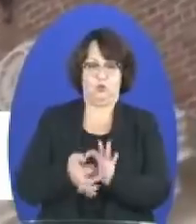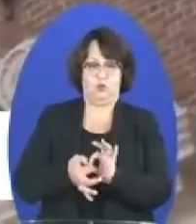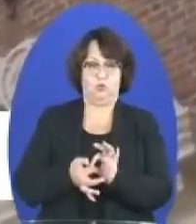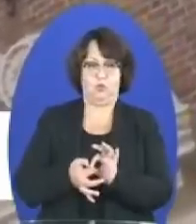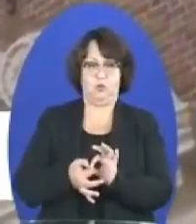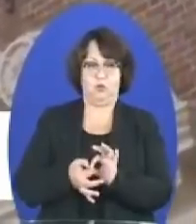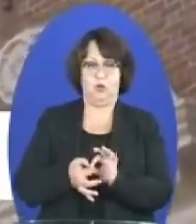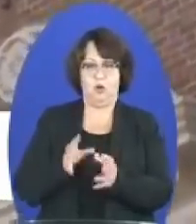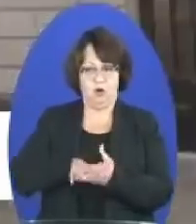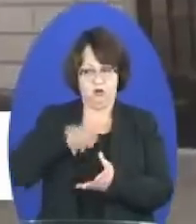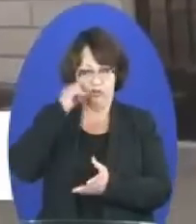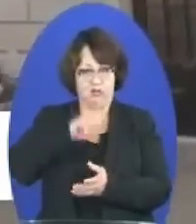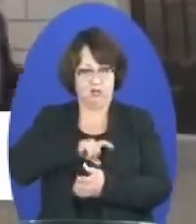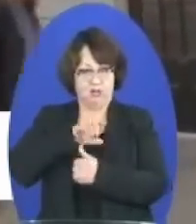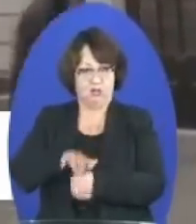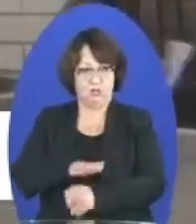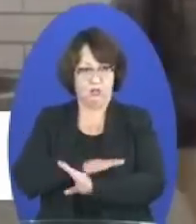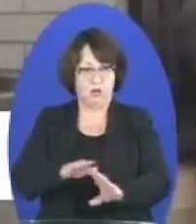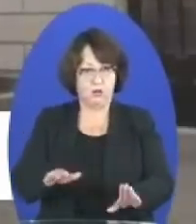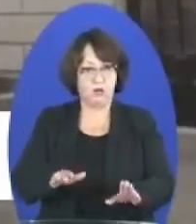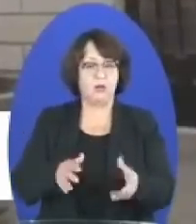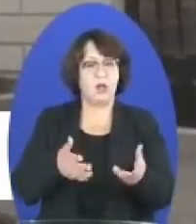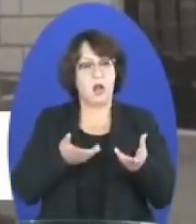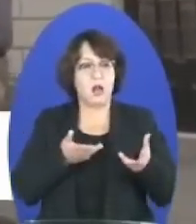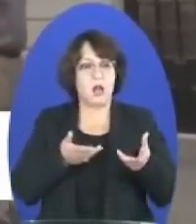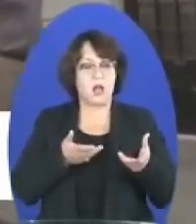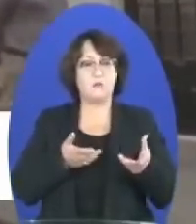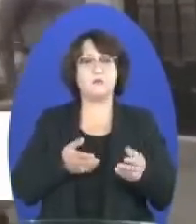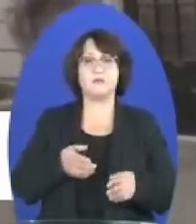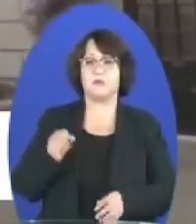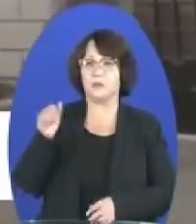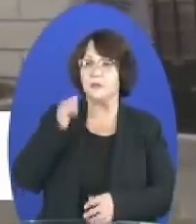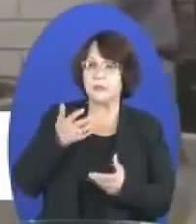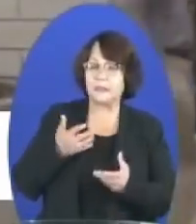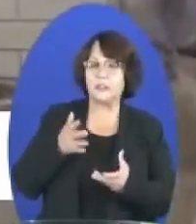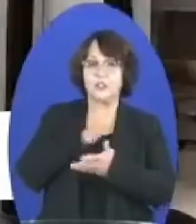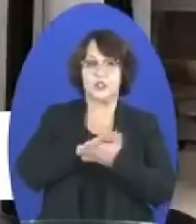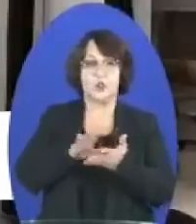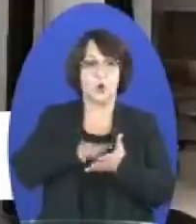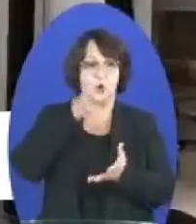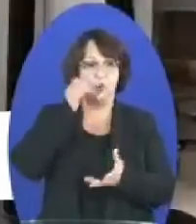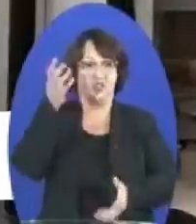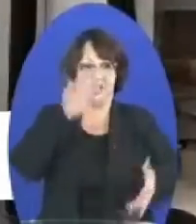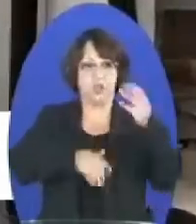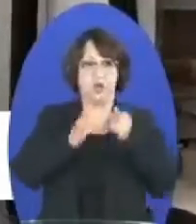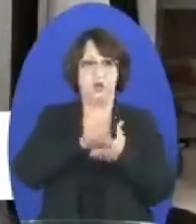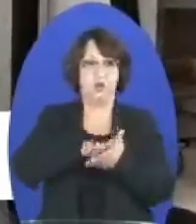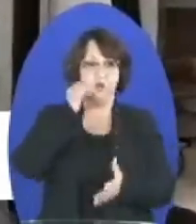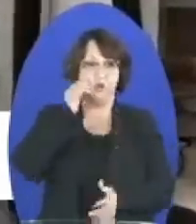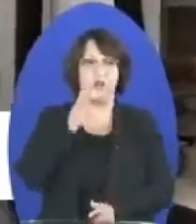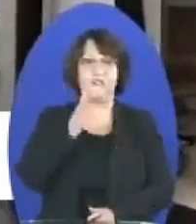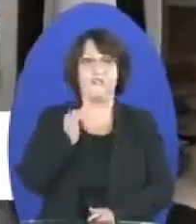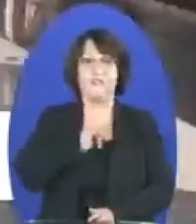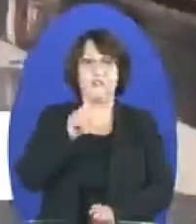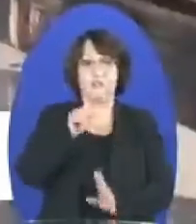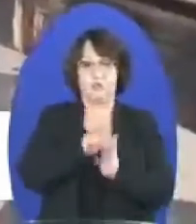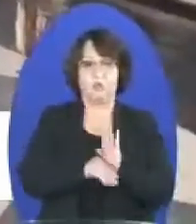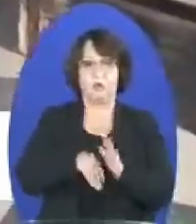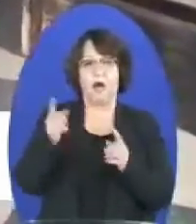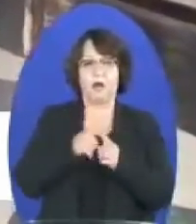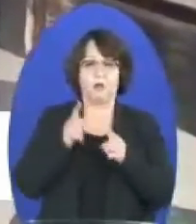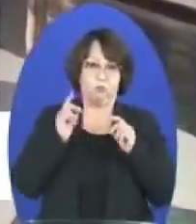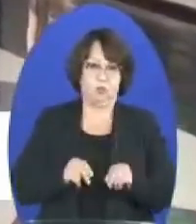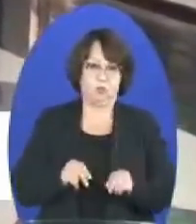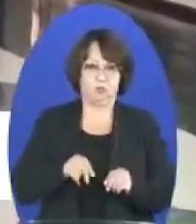статусыг хөндөхгүй байхаар их сургуулиудтай зөвшөлдсөлт хүрсэн ч гэсэн шинээр ирэх оюутны визний журмыг чангатгах асуудлыг судалж байгаа